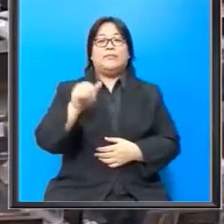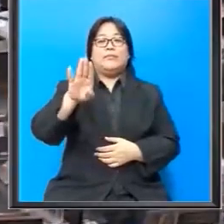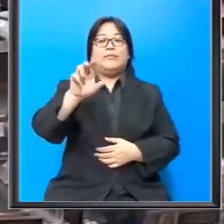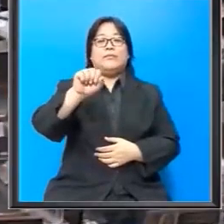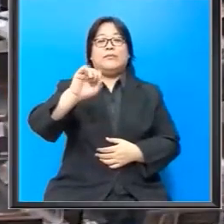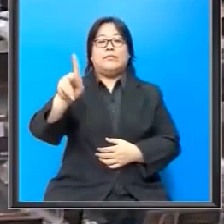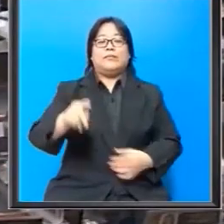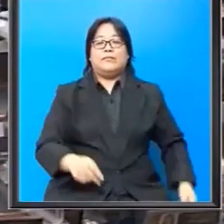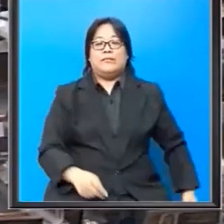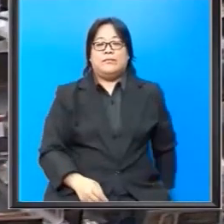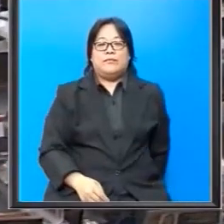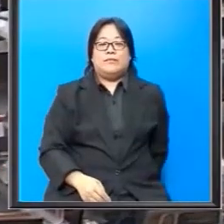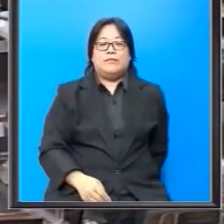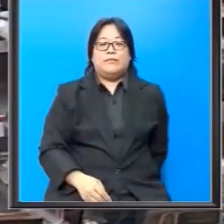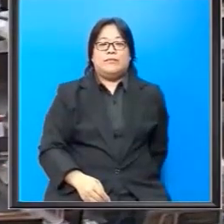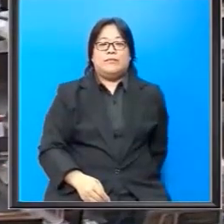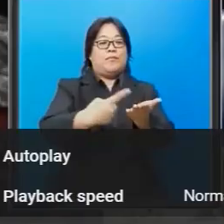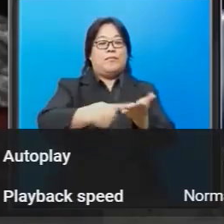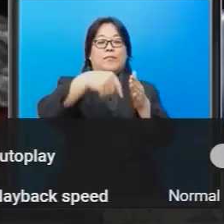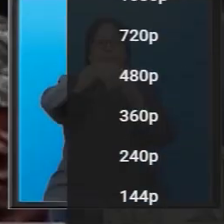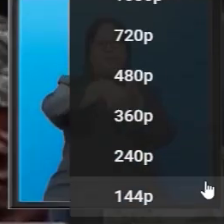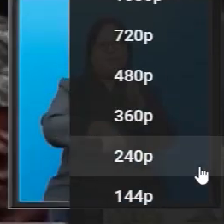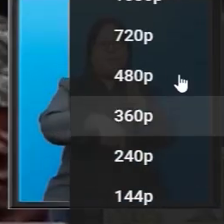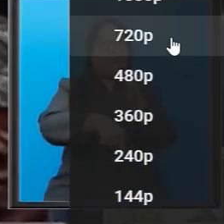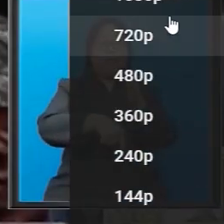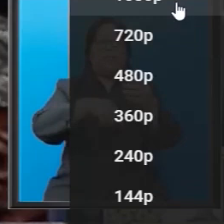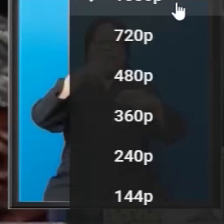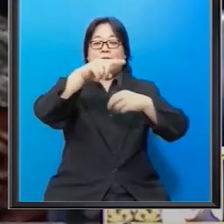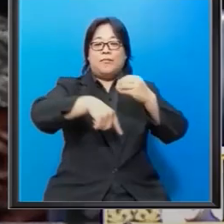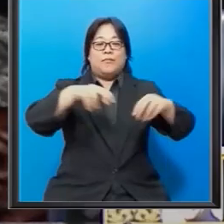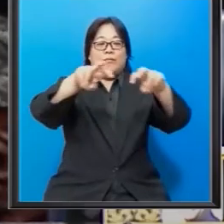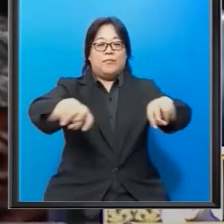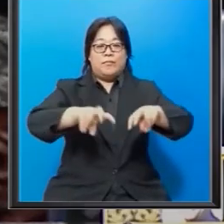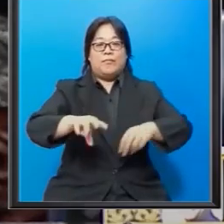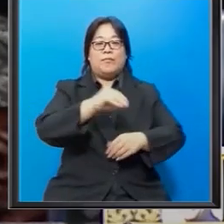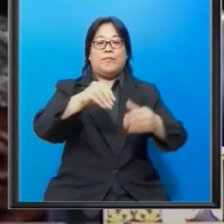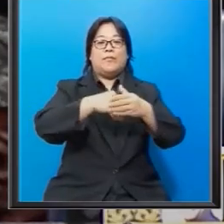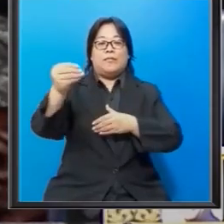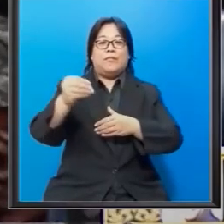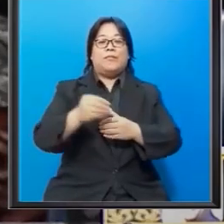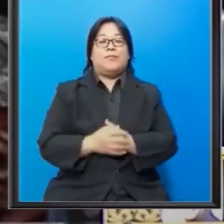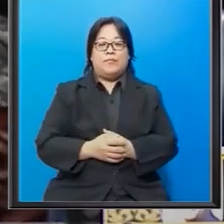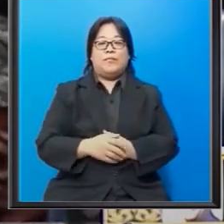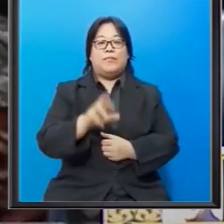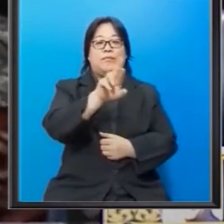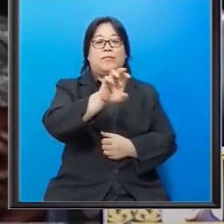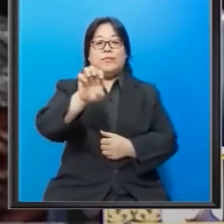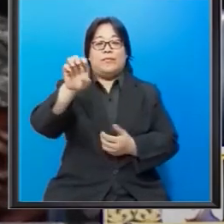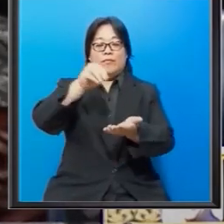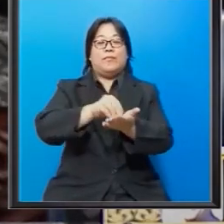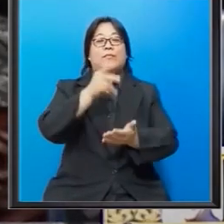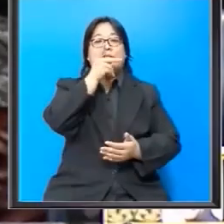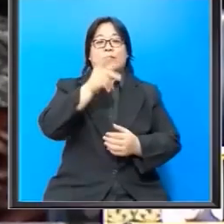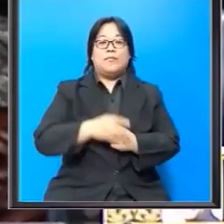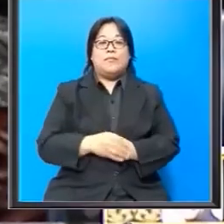I Made stand sekarang belum berbincang secara terperinci berkaitan penerokaan kepulauan reg elemen Ali di